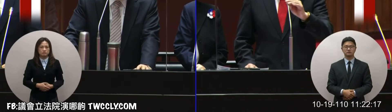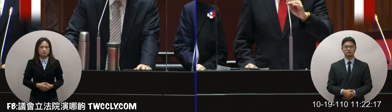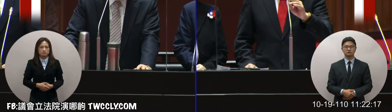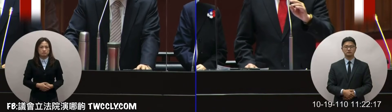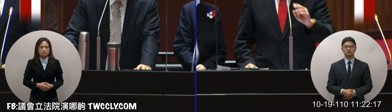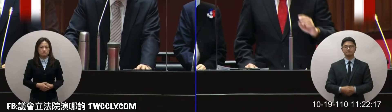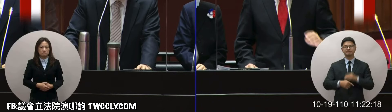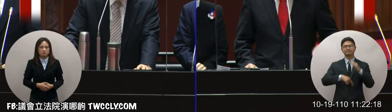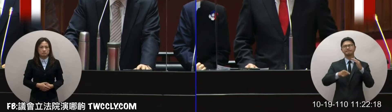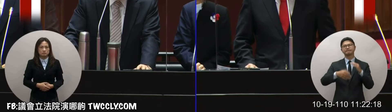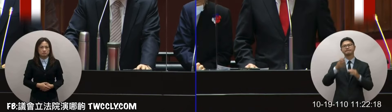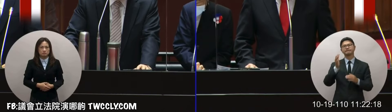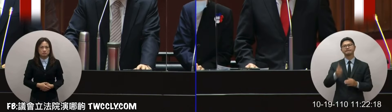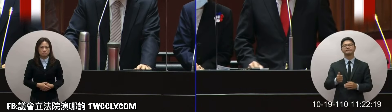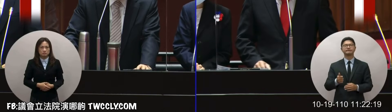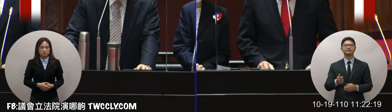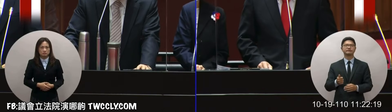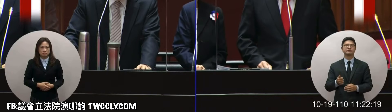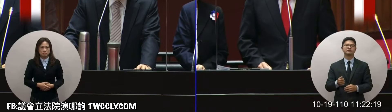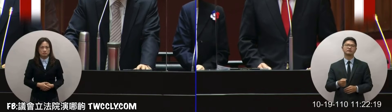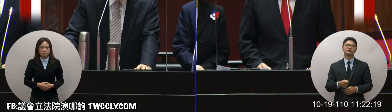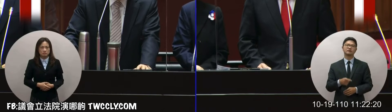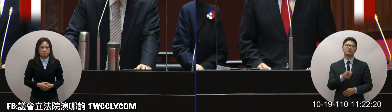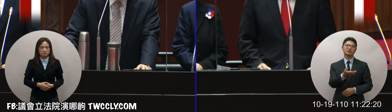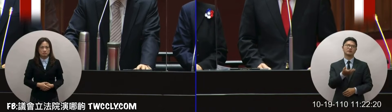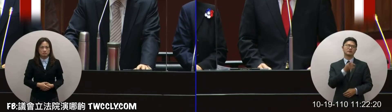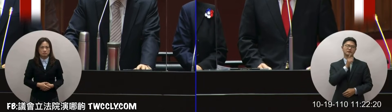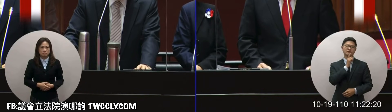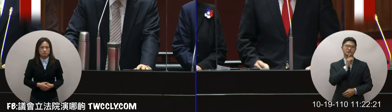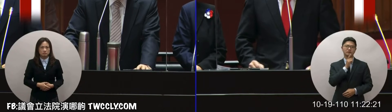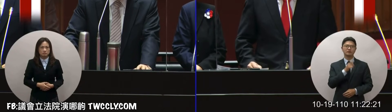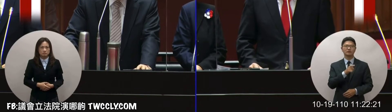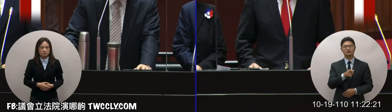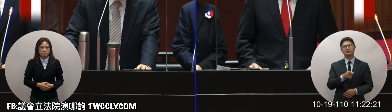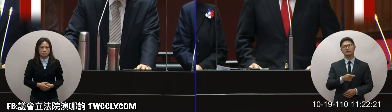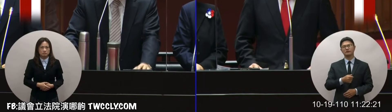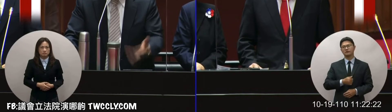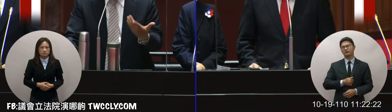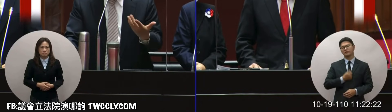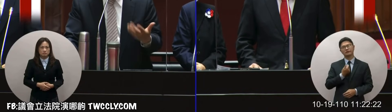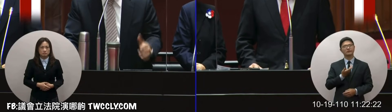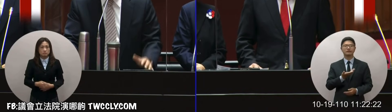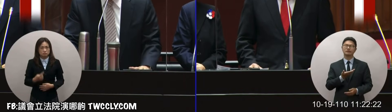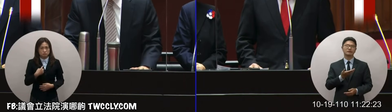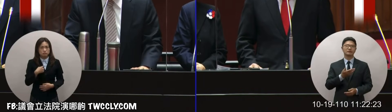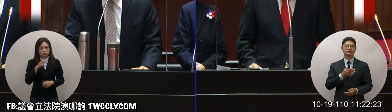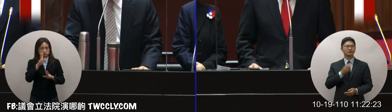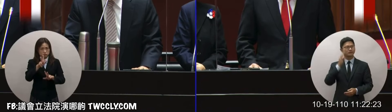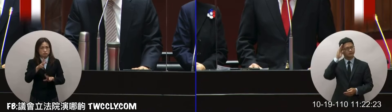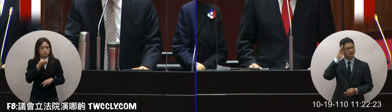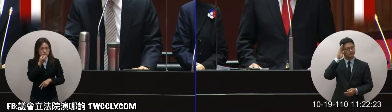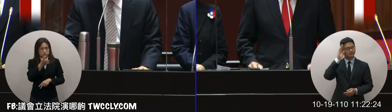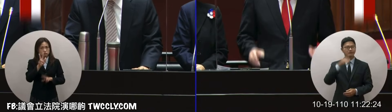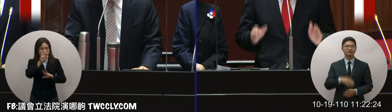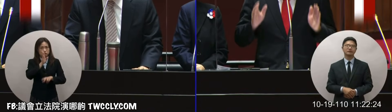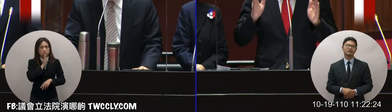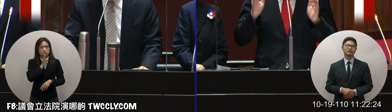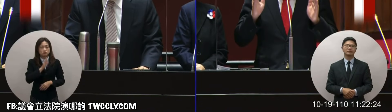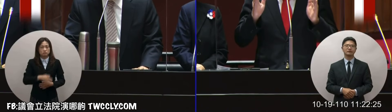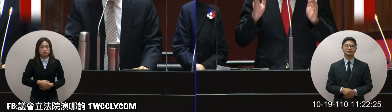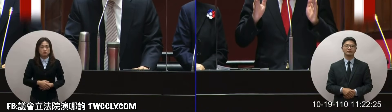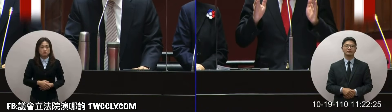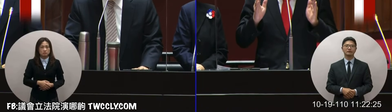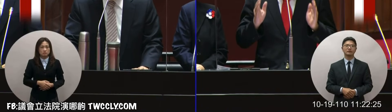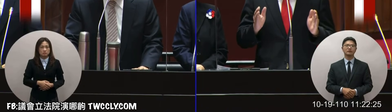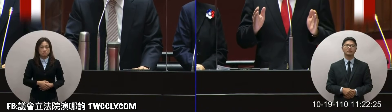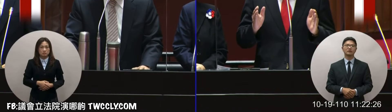院长啊，你这个实在是啊，荒天下之大稽啊！ 我讲的是事实啊。 院长，你现在花